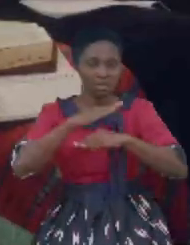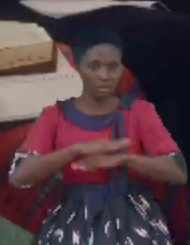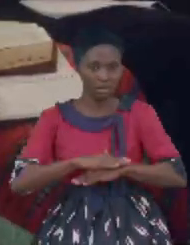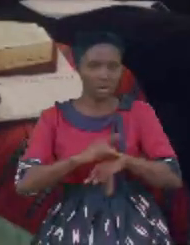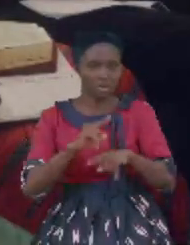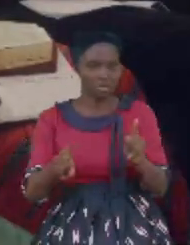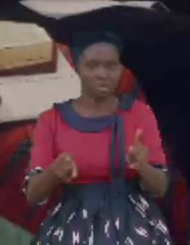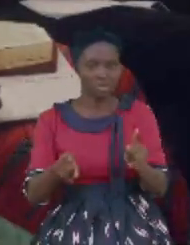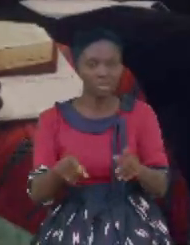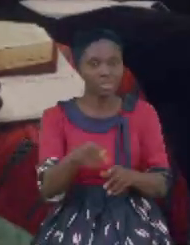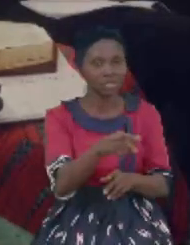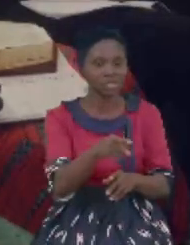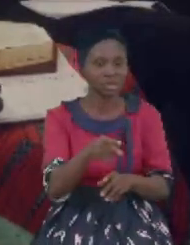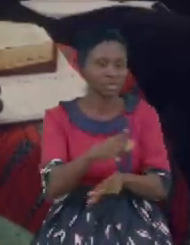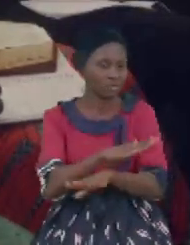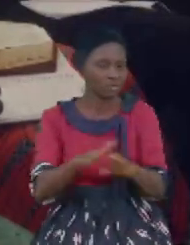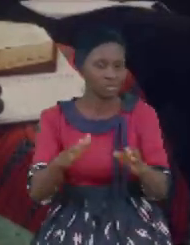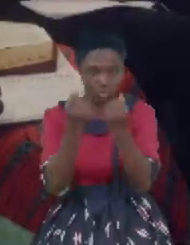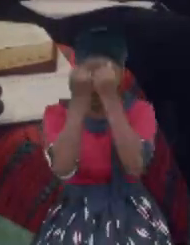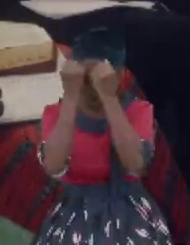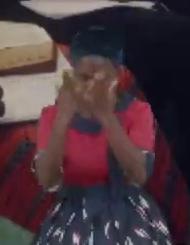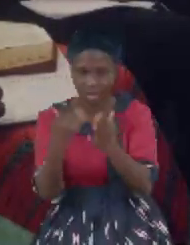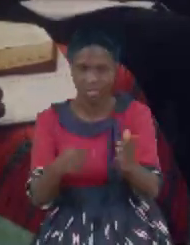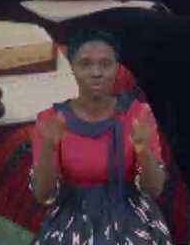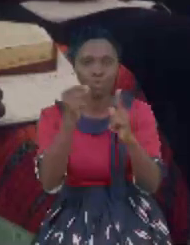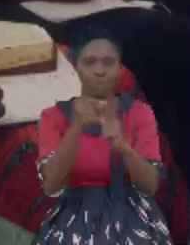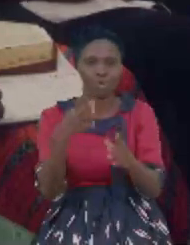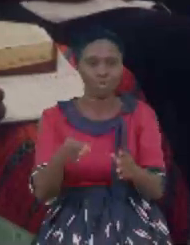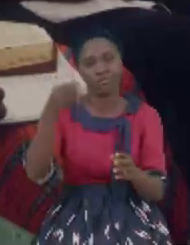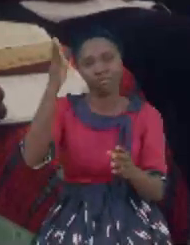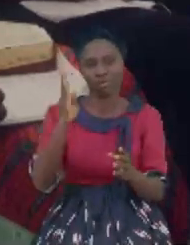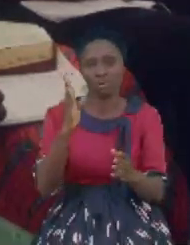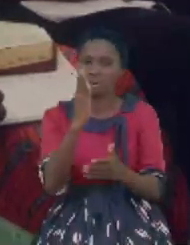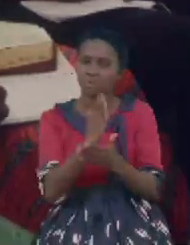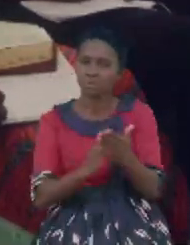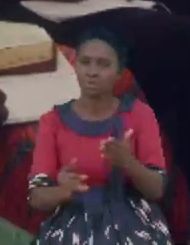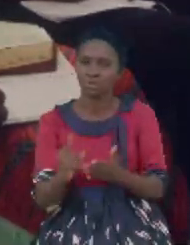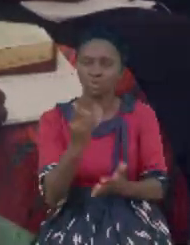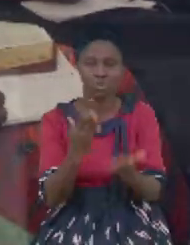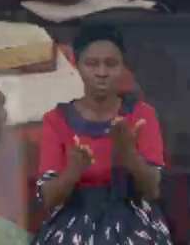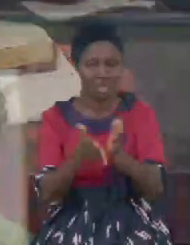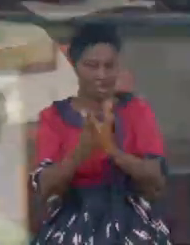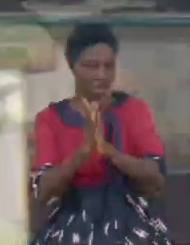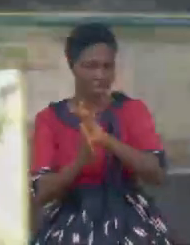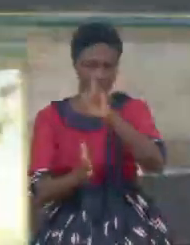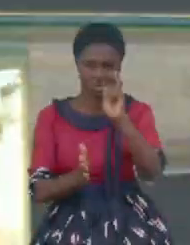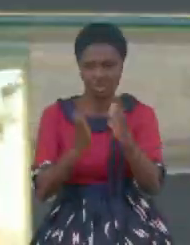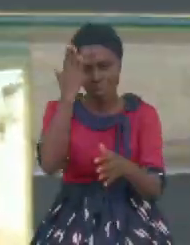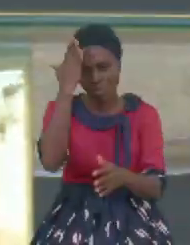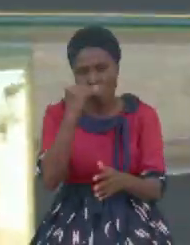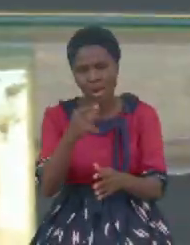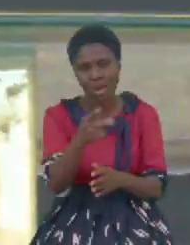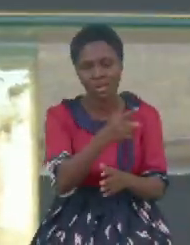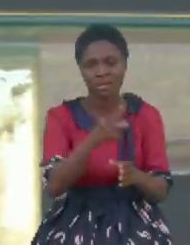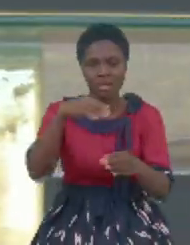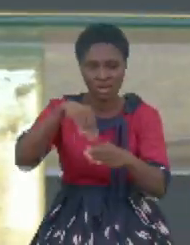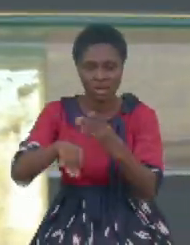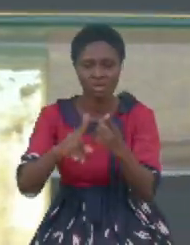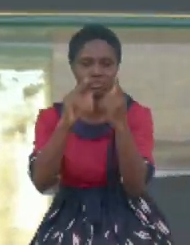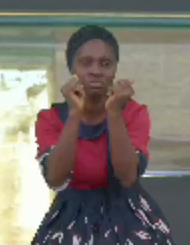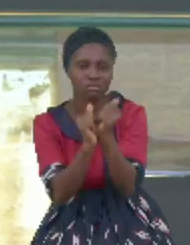donner le repos à la terre. Mais vous savez, les enfants d'Israël n'observaient pas la parole de Dieu, mais on dit, mais pourquoi aller en